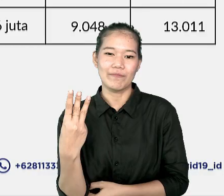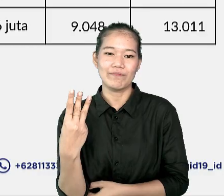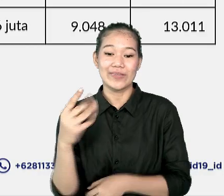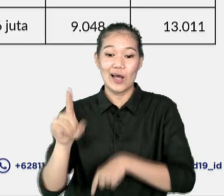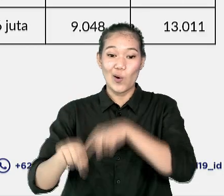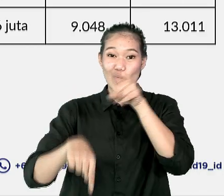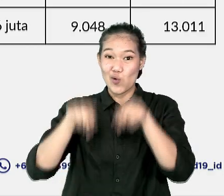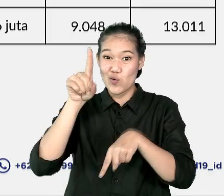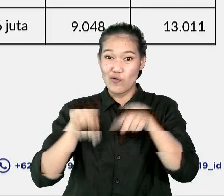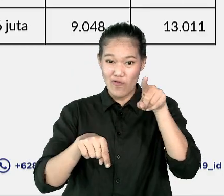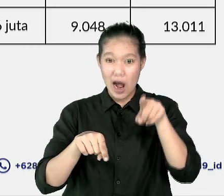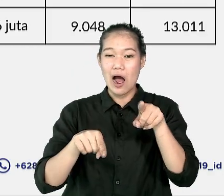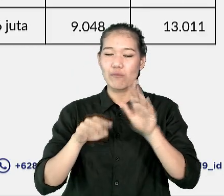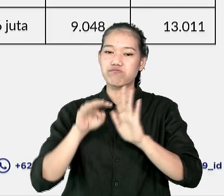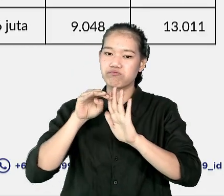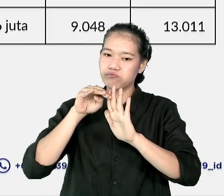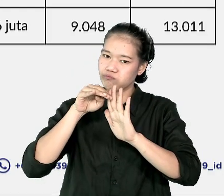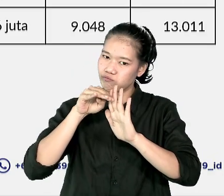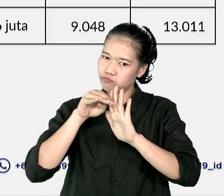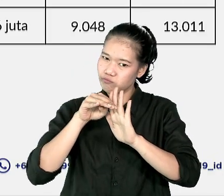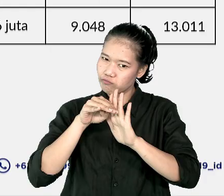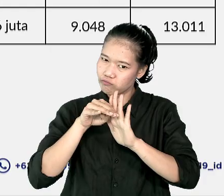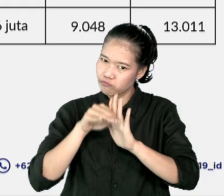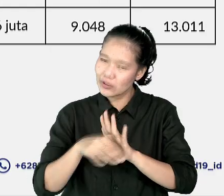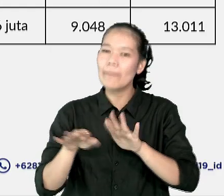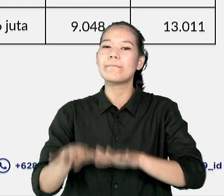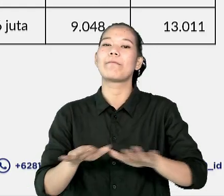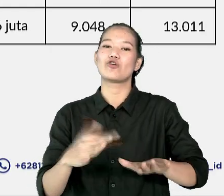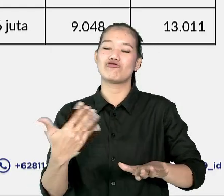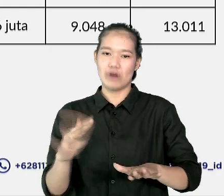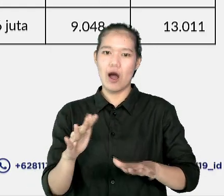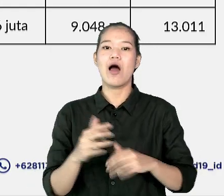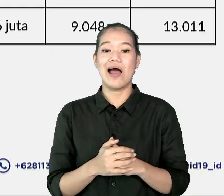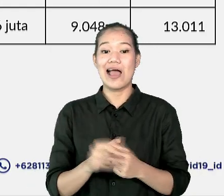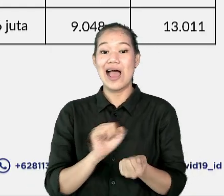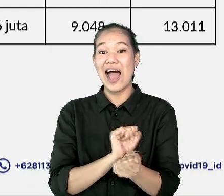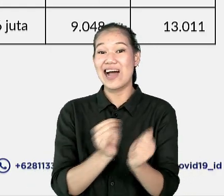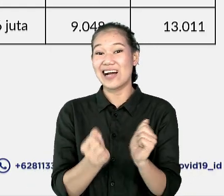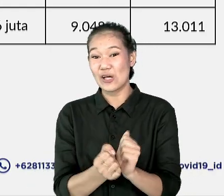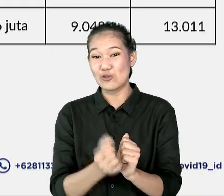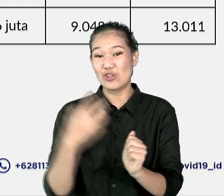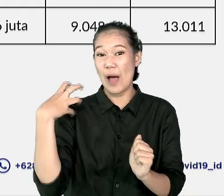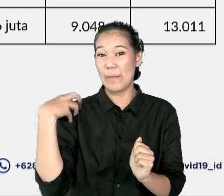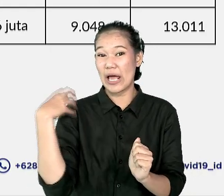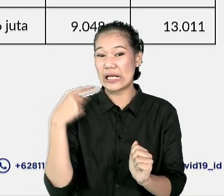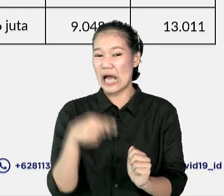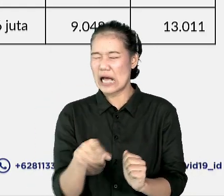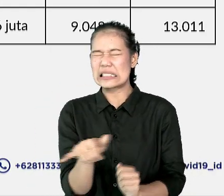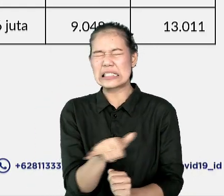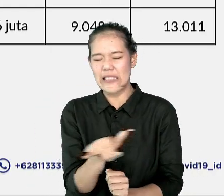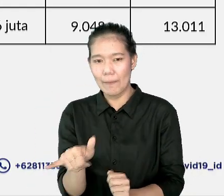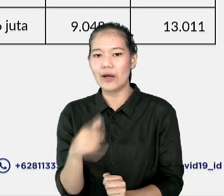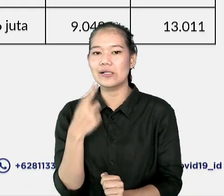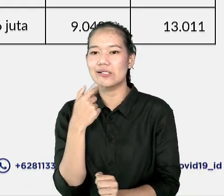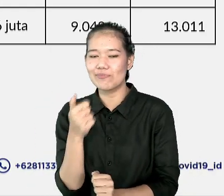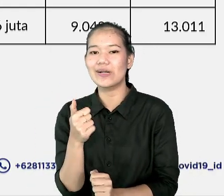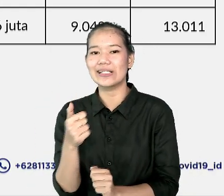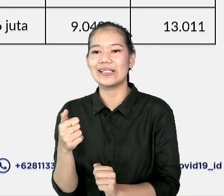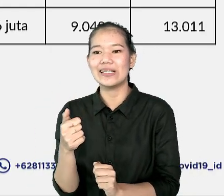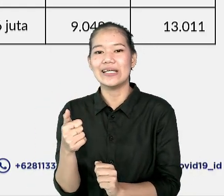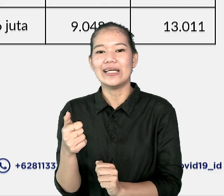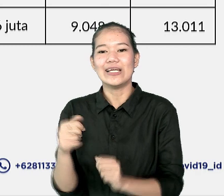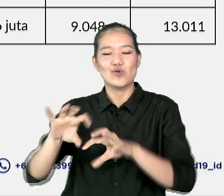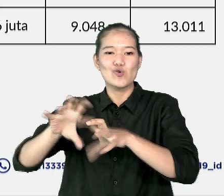juga terlihat sudah mulai melandai. Pola kenaikan kasus di Amerika Serikat mirip dengan pola kenaikan